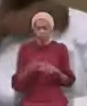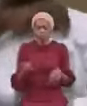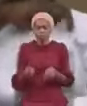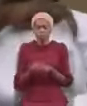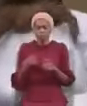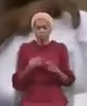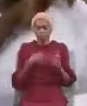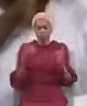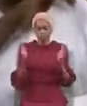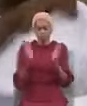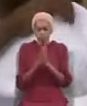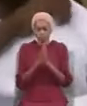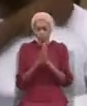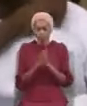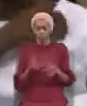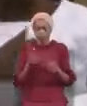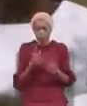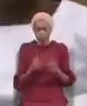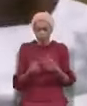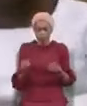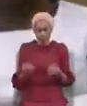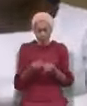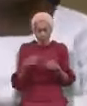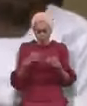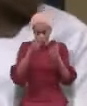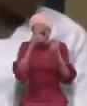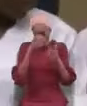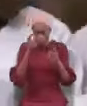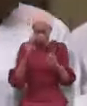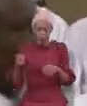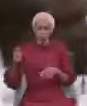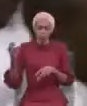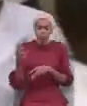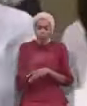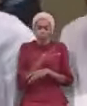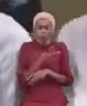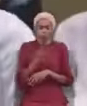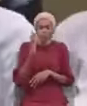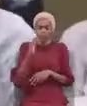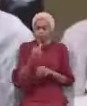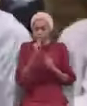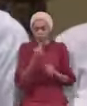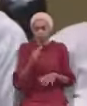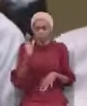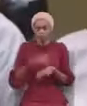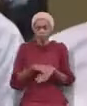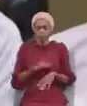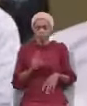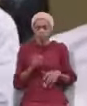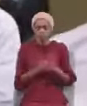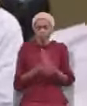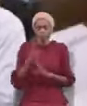bénédiction V se multiplier dans nos vies merci Père pour la réponse au nom de Jésus nous avons